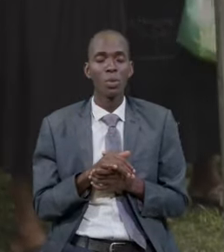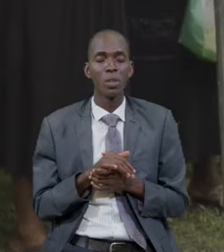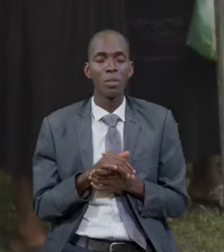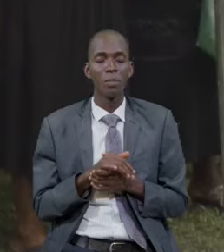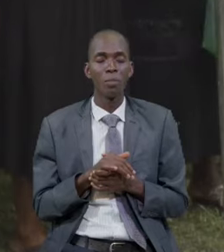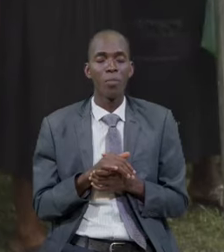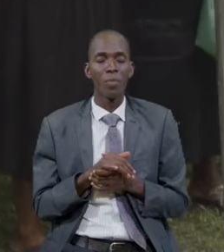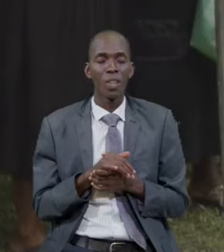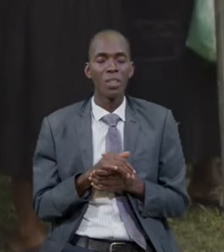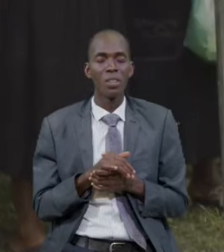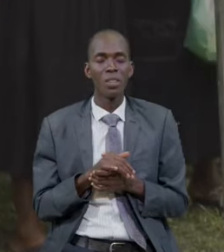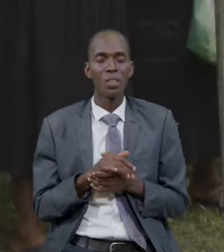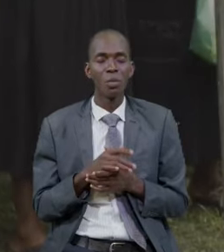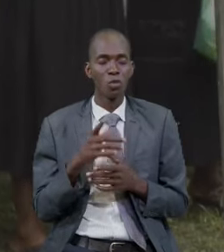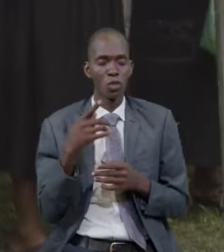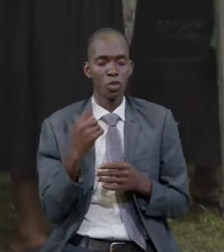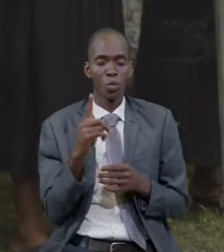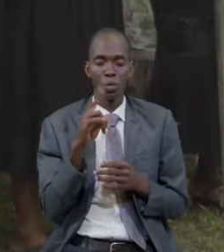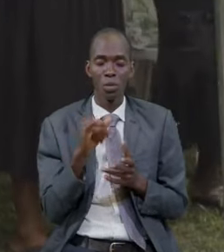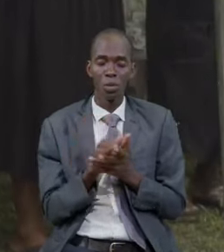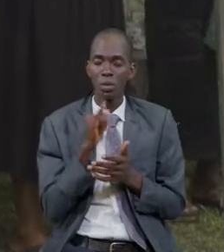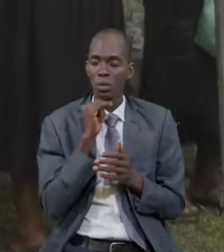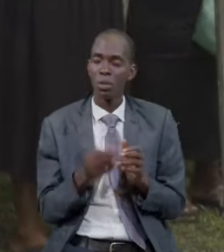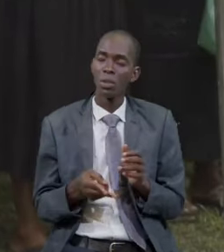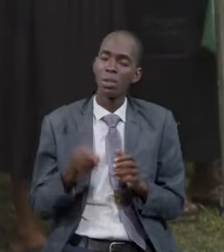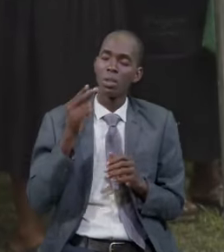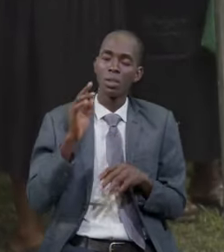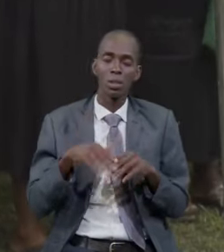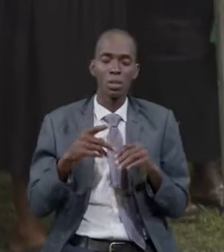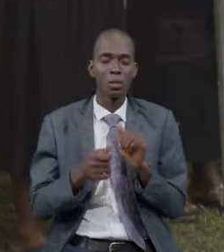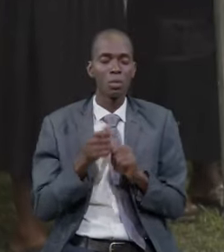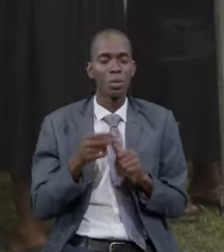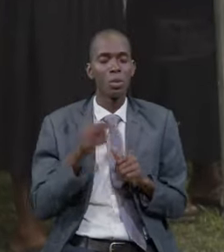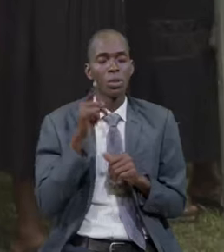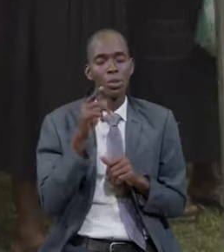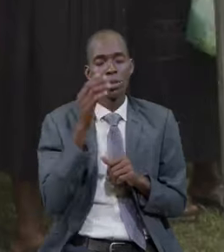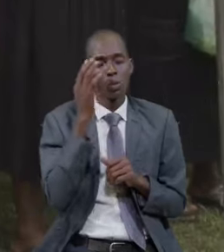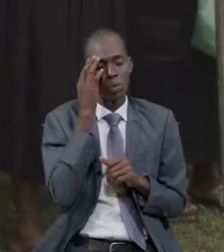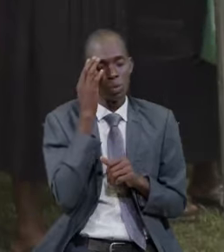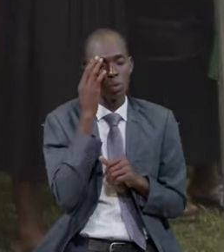Celui qui est plus élevé que le plus élevé. Et ils le connaîtront.